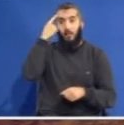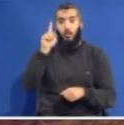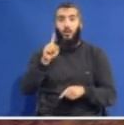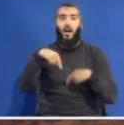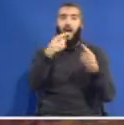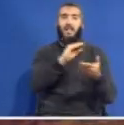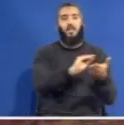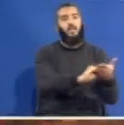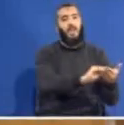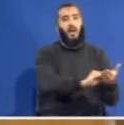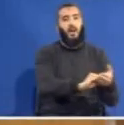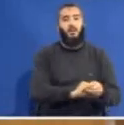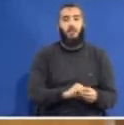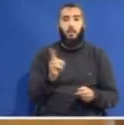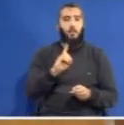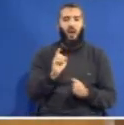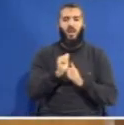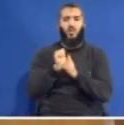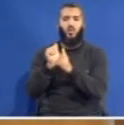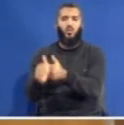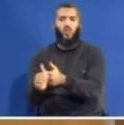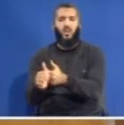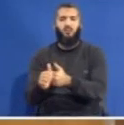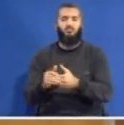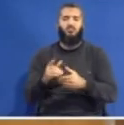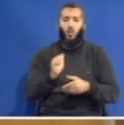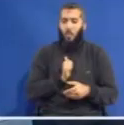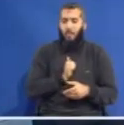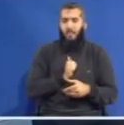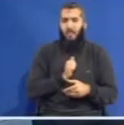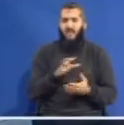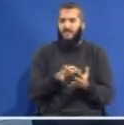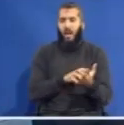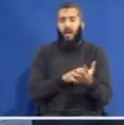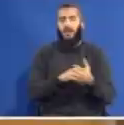المقدسة الإنفاق في سبيل الله. ثم قضية